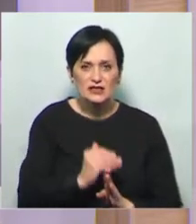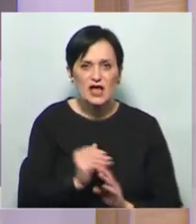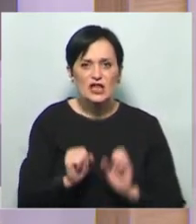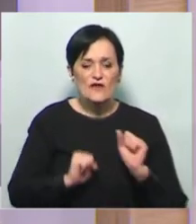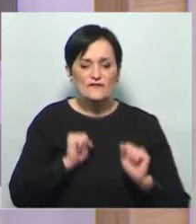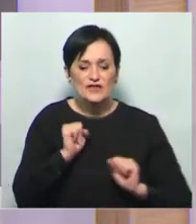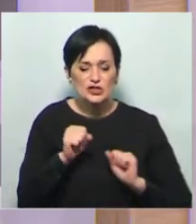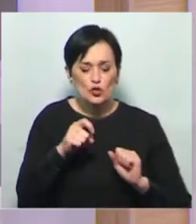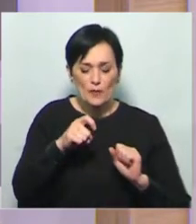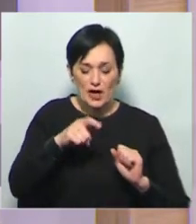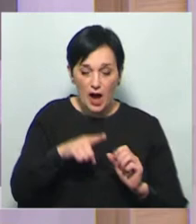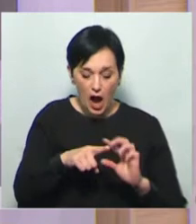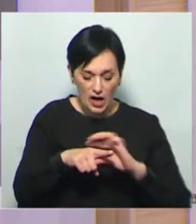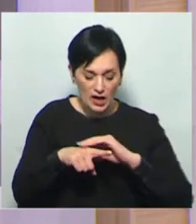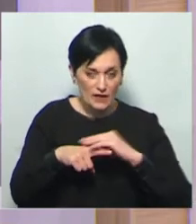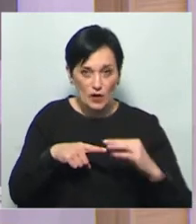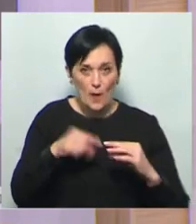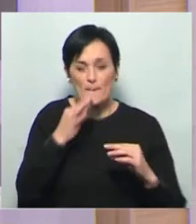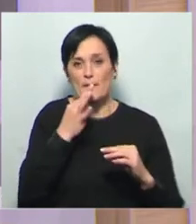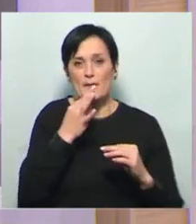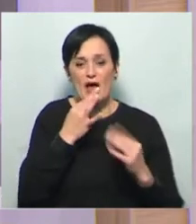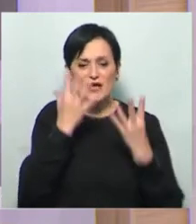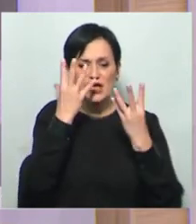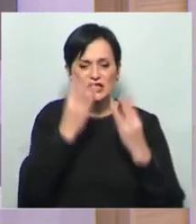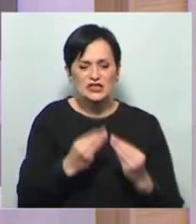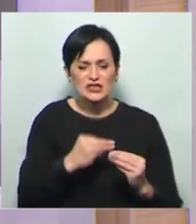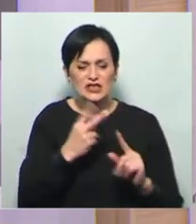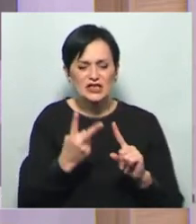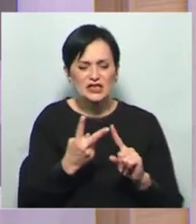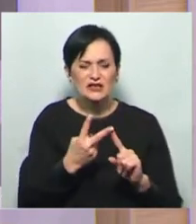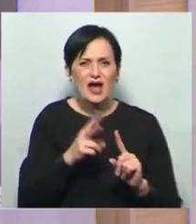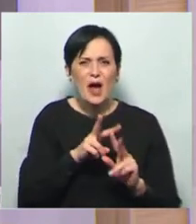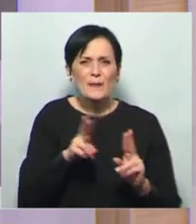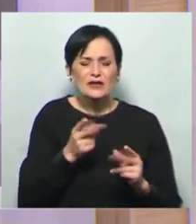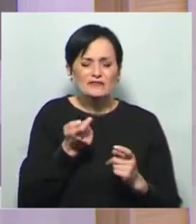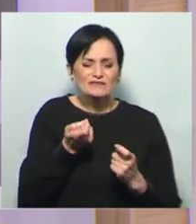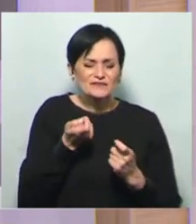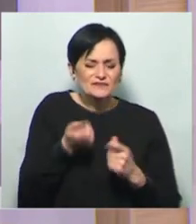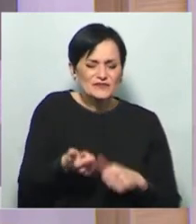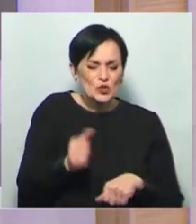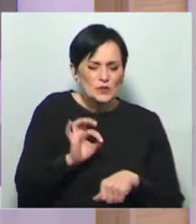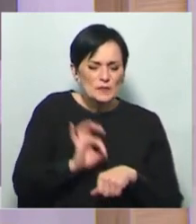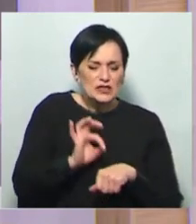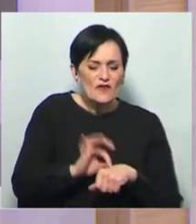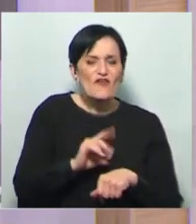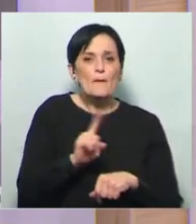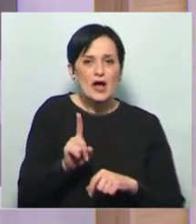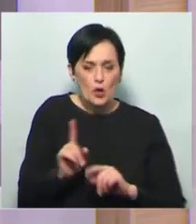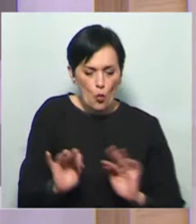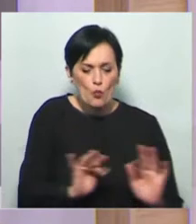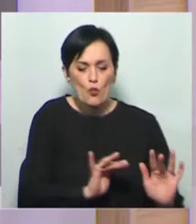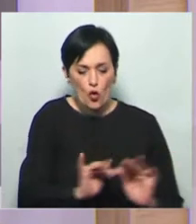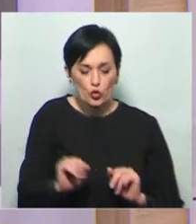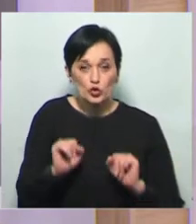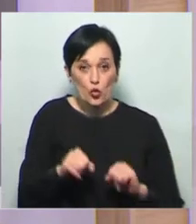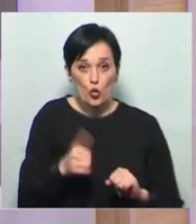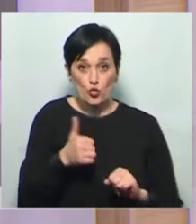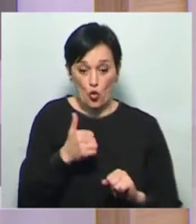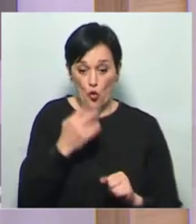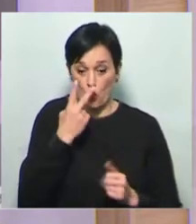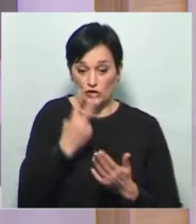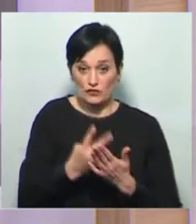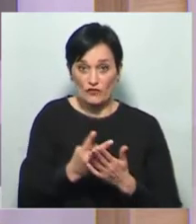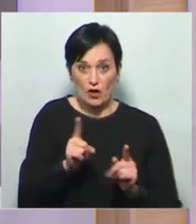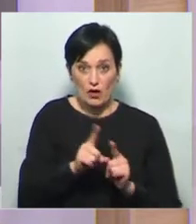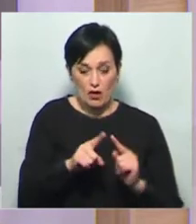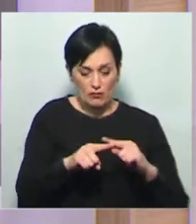ისავქნა, გავშალო. მე დღის განმავლობაში რაღაც ყრუთამ ტეხავს, მაგრამ მოძრაობა შემიძლია და როგორც ვატყობ მეორე